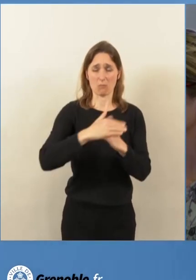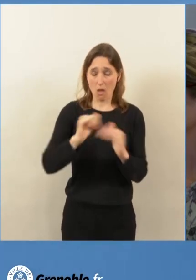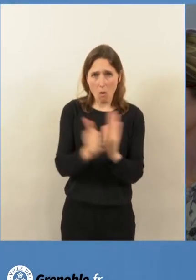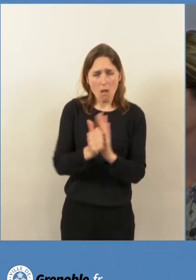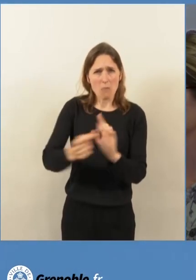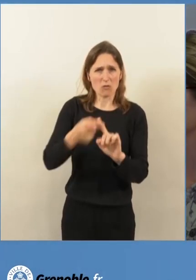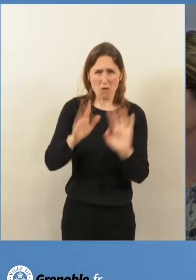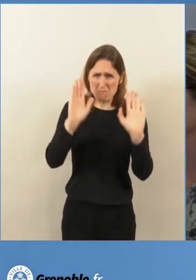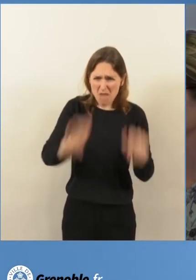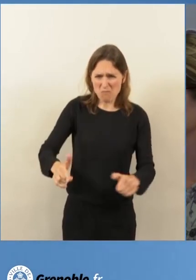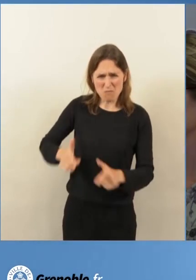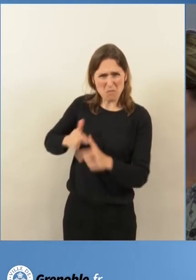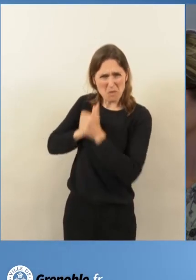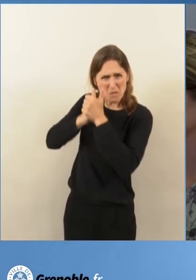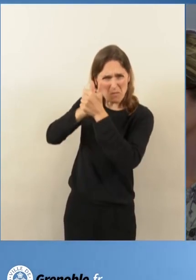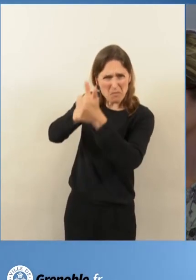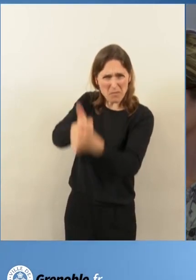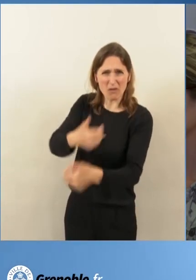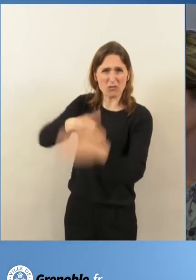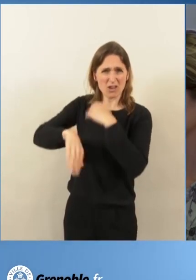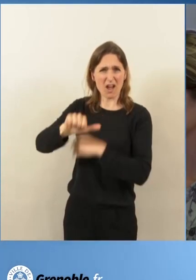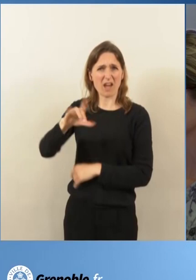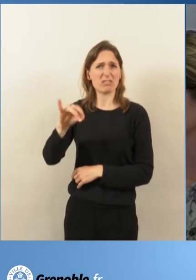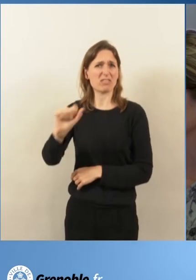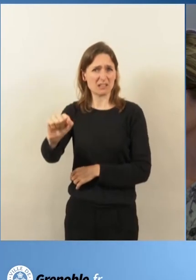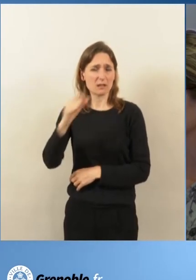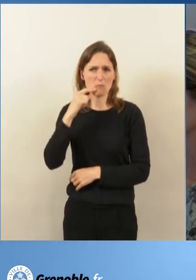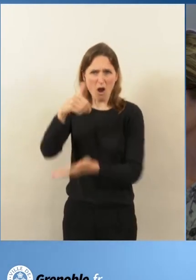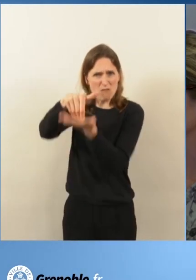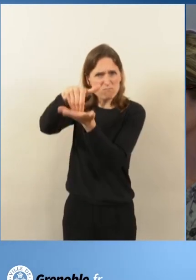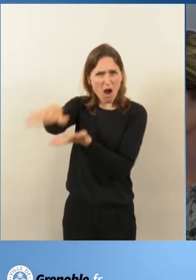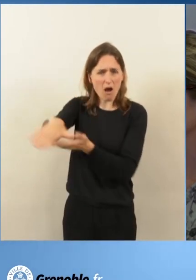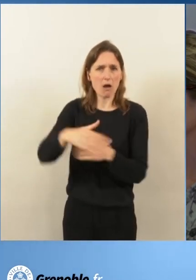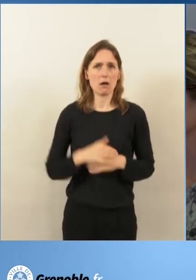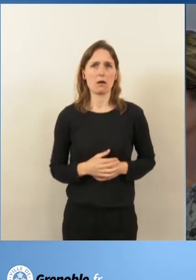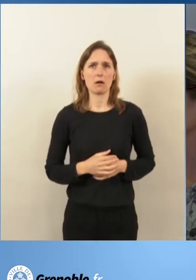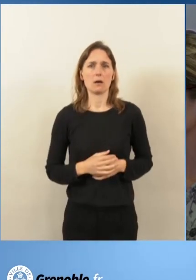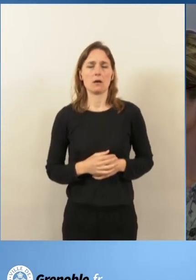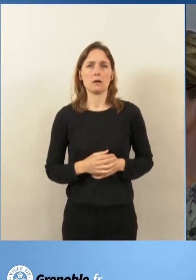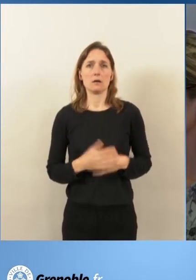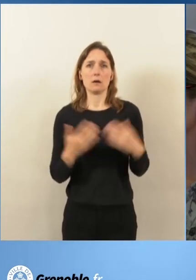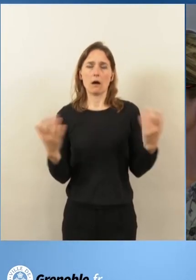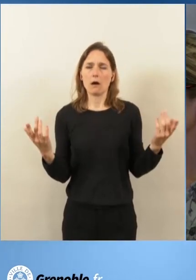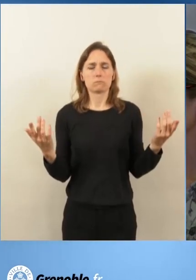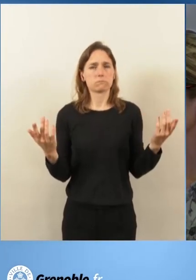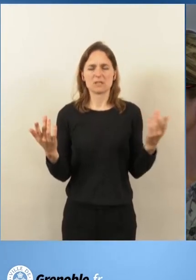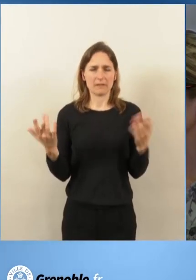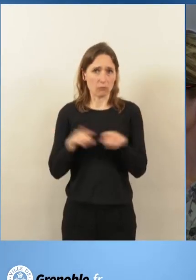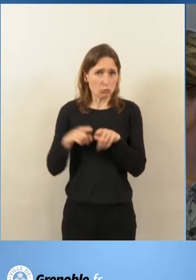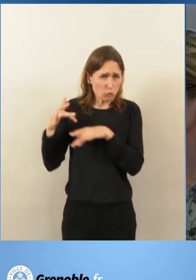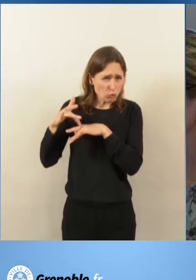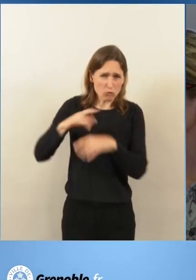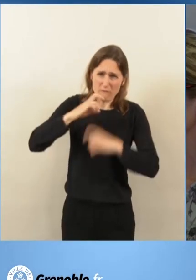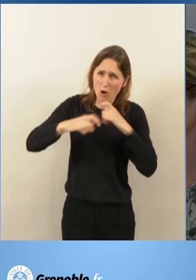poursuivi jusqu'au sein de la dèche pour pour l'exclure et puis on a vécu ce que vous avez vécu depuis